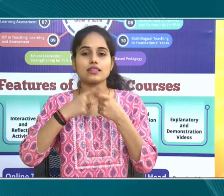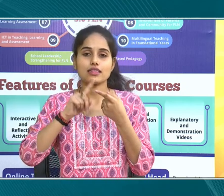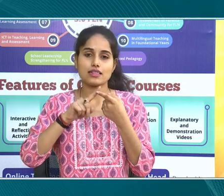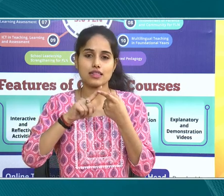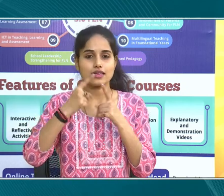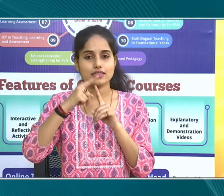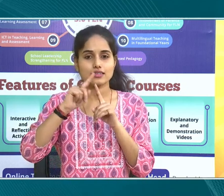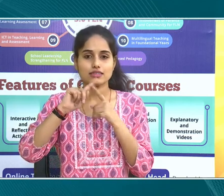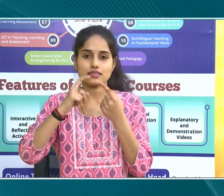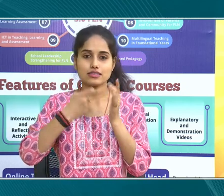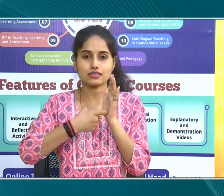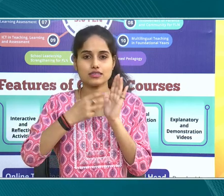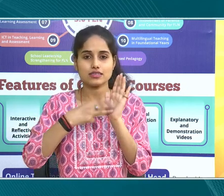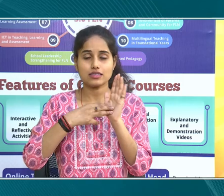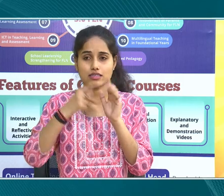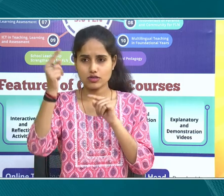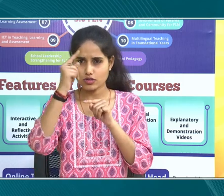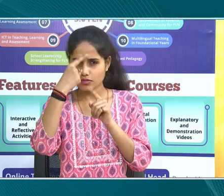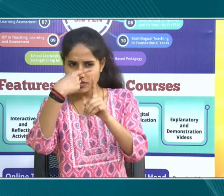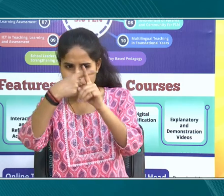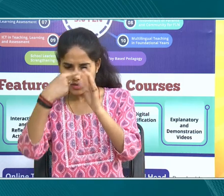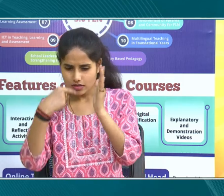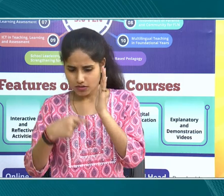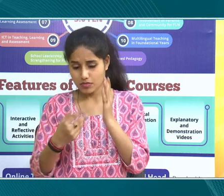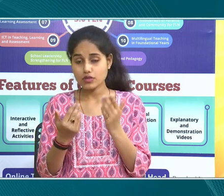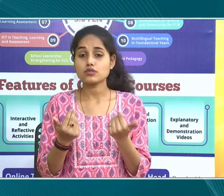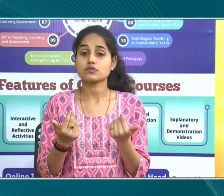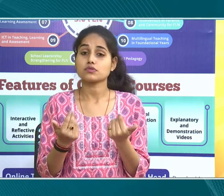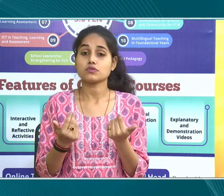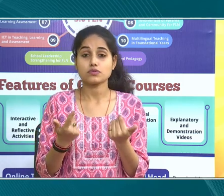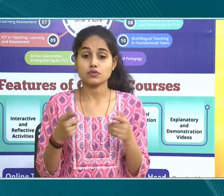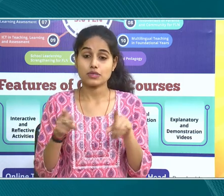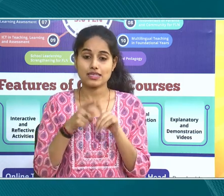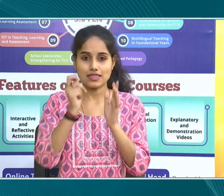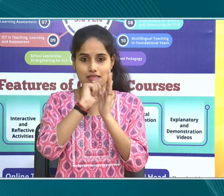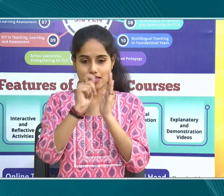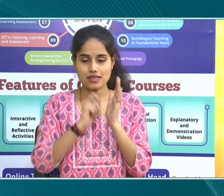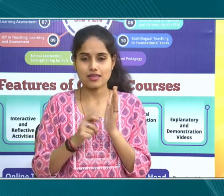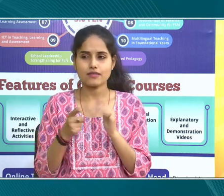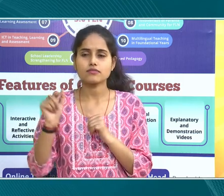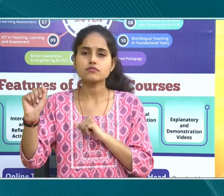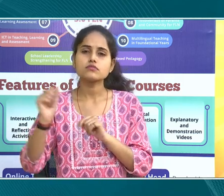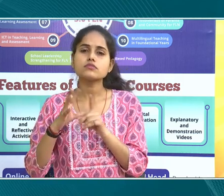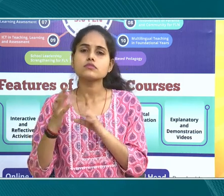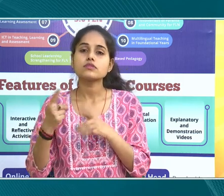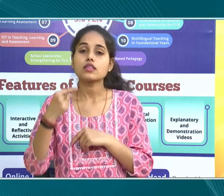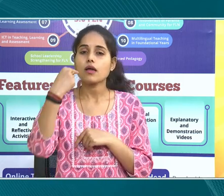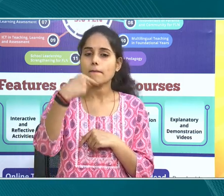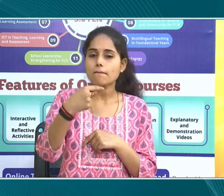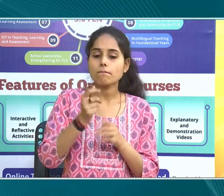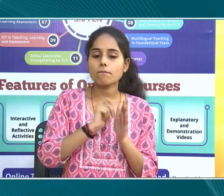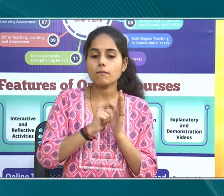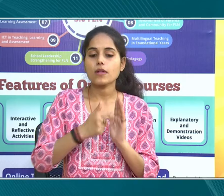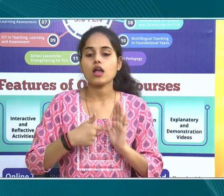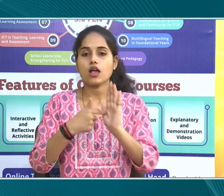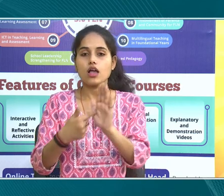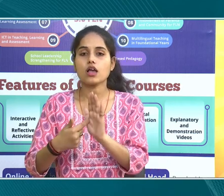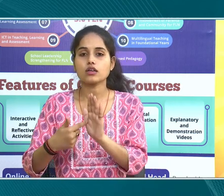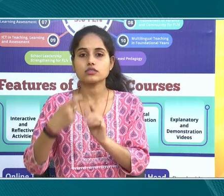और इसमें से इनकी घाट जमा हो शक्ति है तो इसलिए मैंने इस तरीके से लिखा बस आपको क्या करना है घाट करके देना है